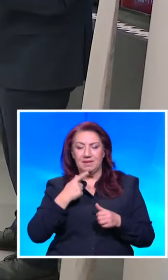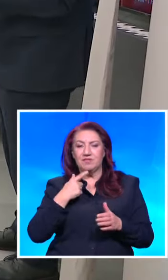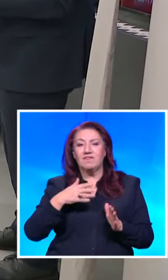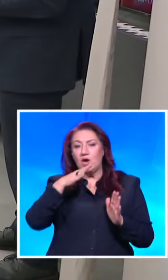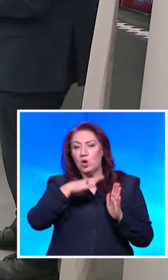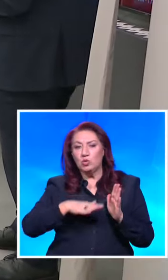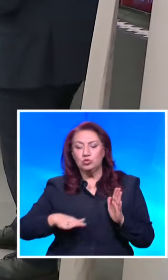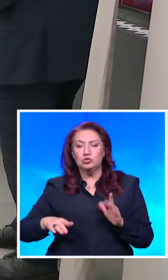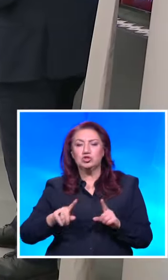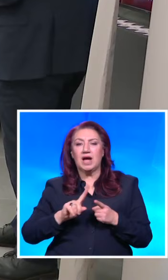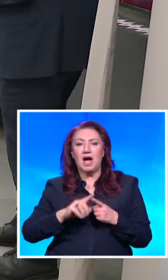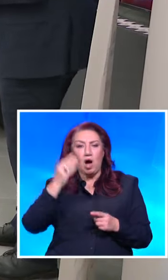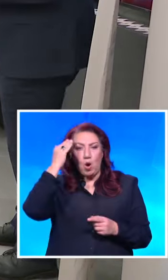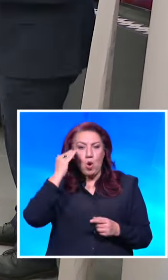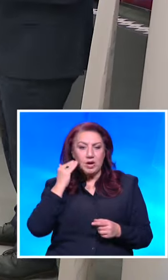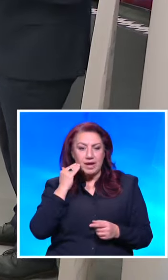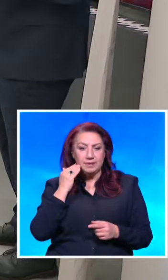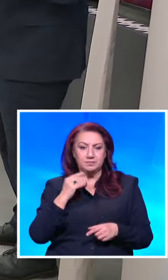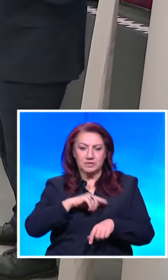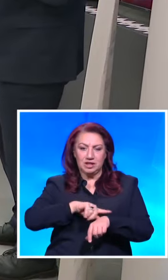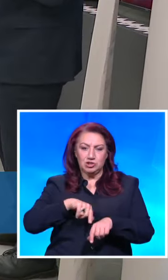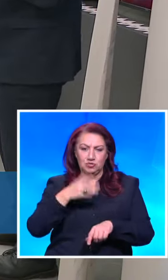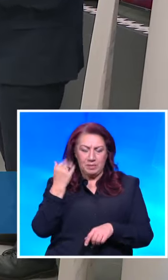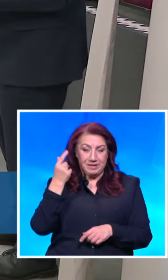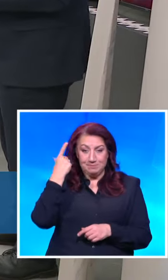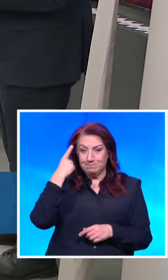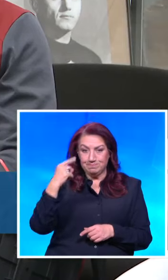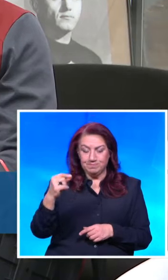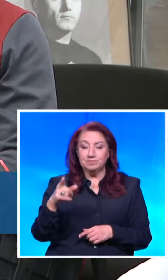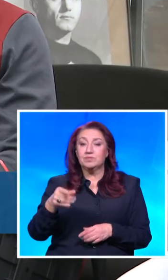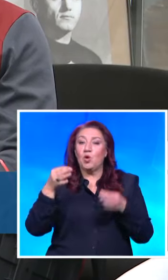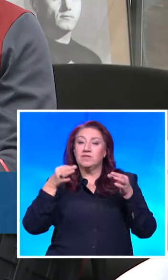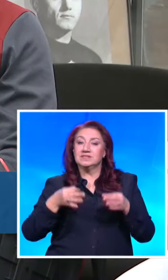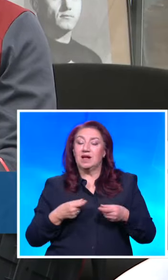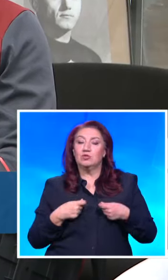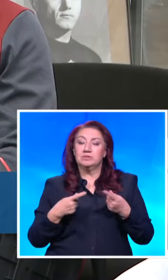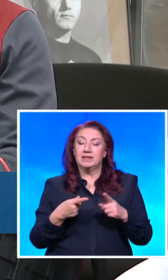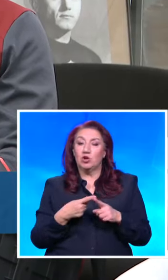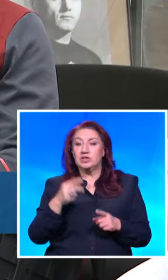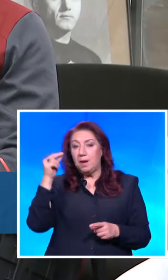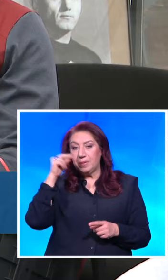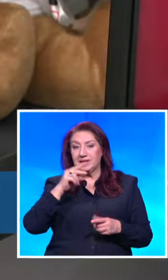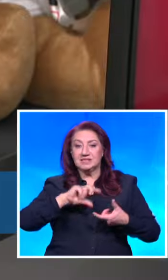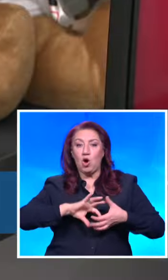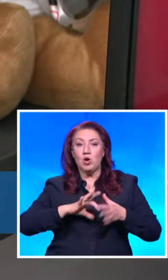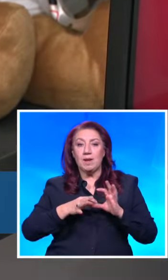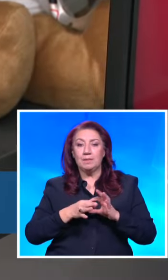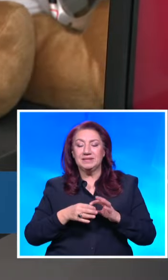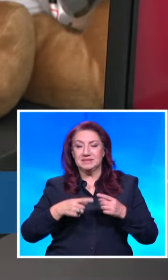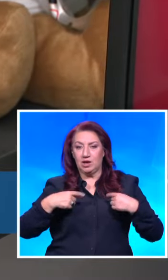петък. Часове преди потеглянето на делегацията, спортистите бяха официално изпратени от Българския олимпийски комитет в Националната спортна